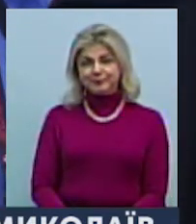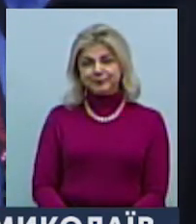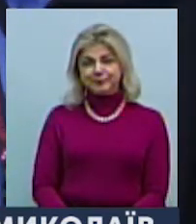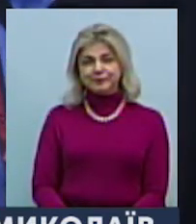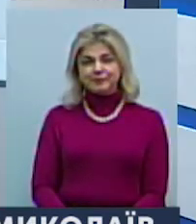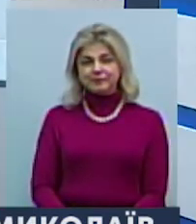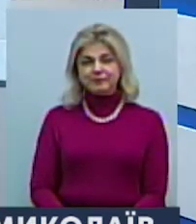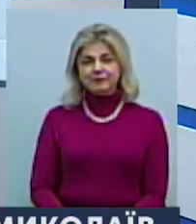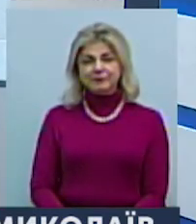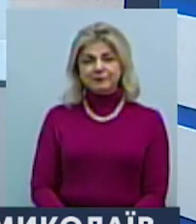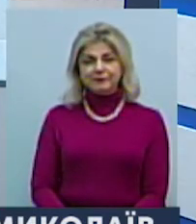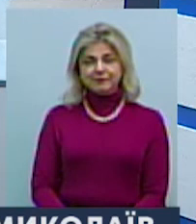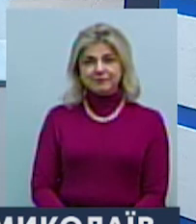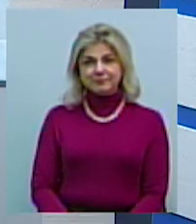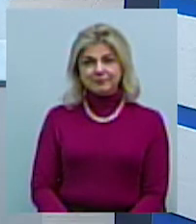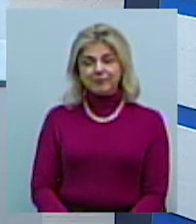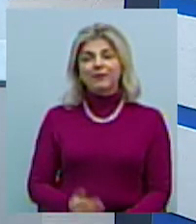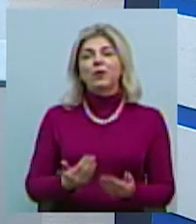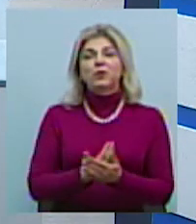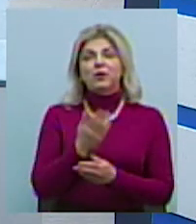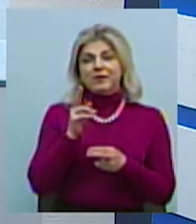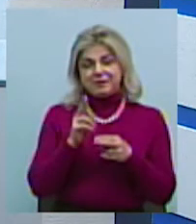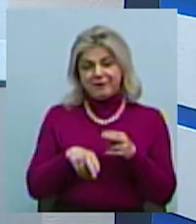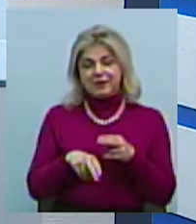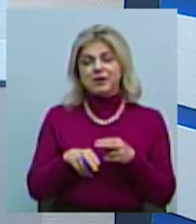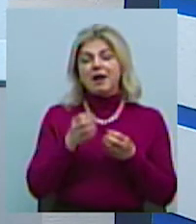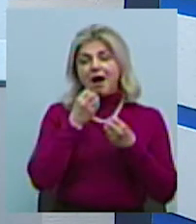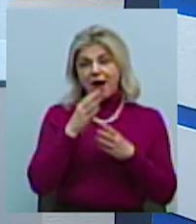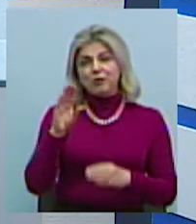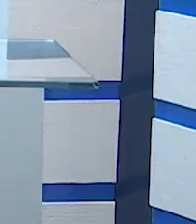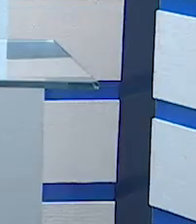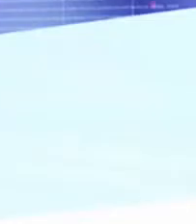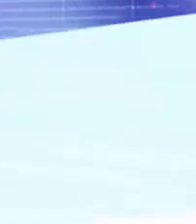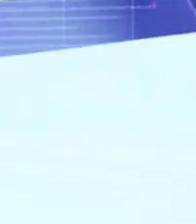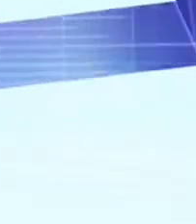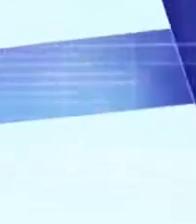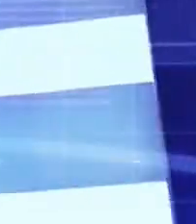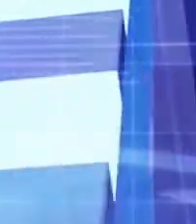новини Миколаївщини. На цьому наш випуск завершено. Гарного вам вечора!